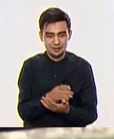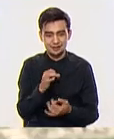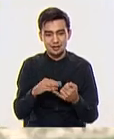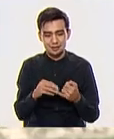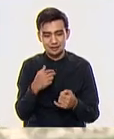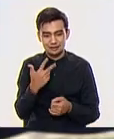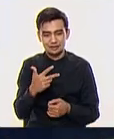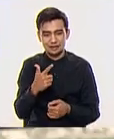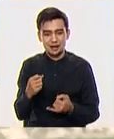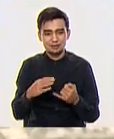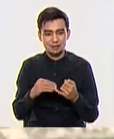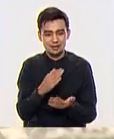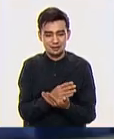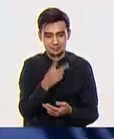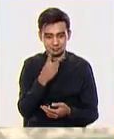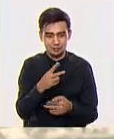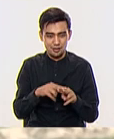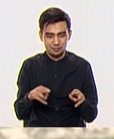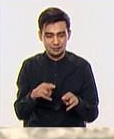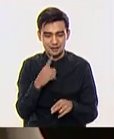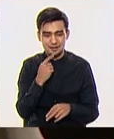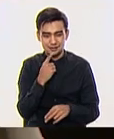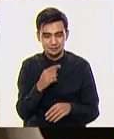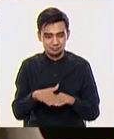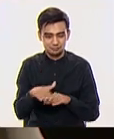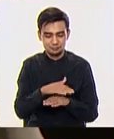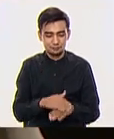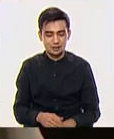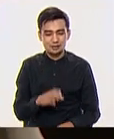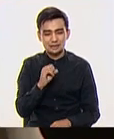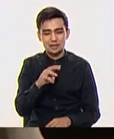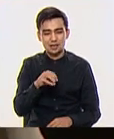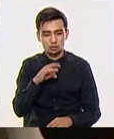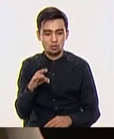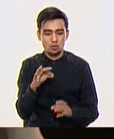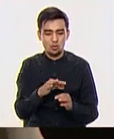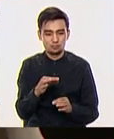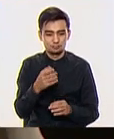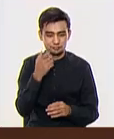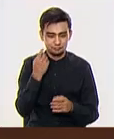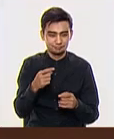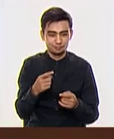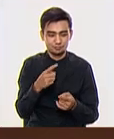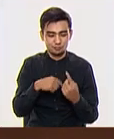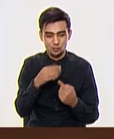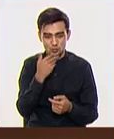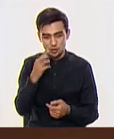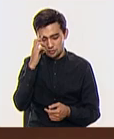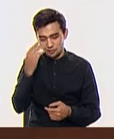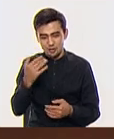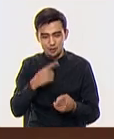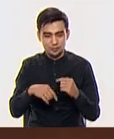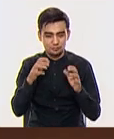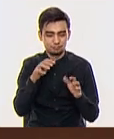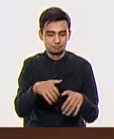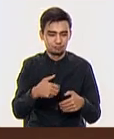Жеріміз 30 гектарда жер бар. Оның бәрі айландырған қызыл жер. Ал сенаторлар ең әуелі қолданылмай жатқан осындай жерлерді мемлекет меншігіне